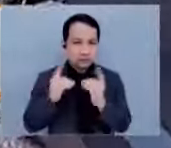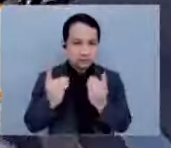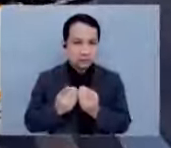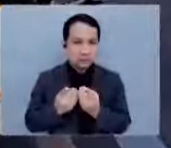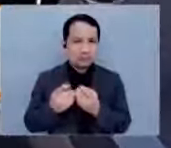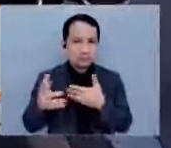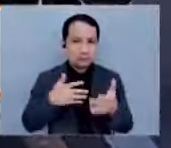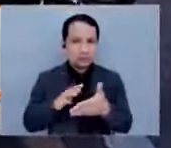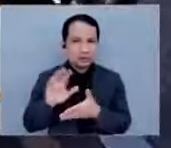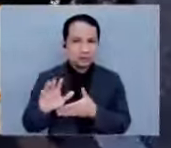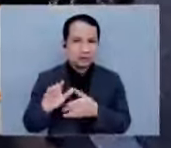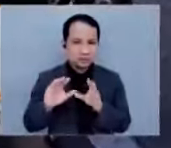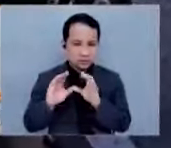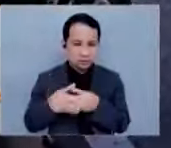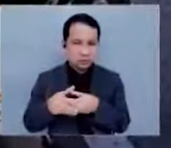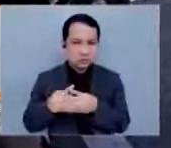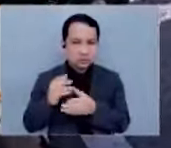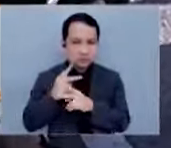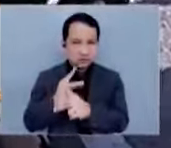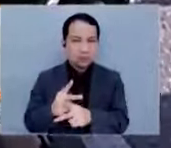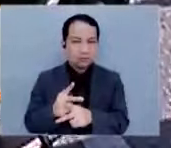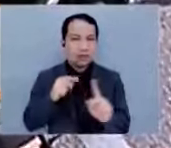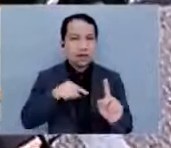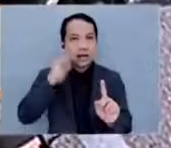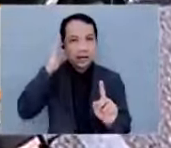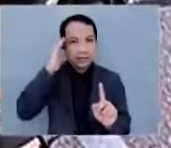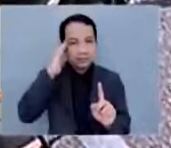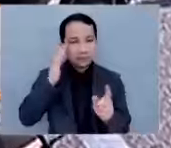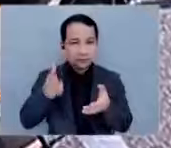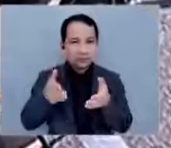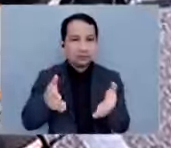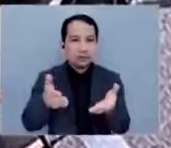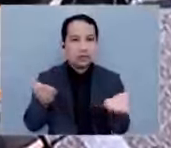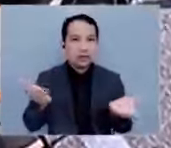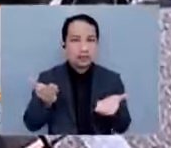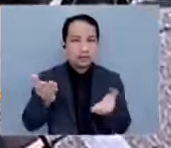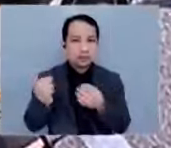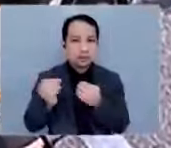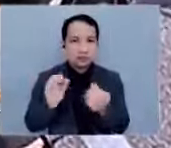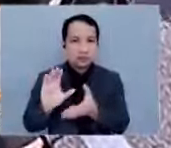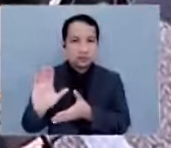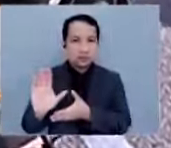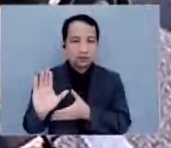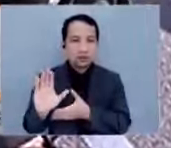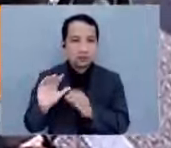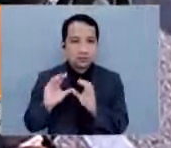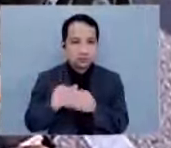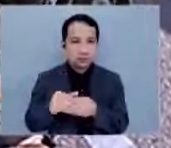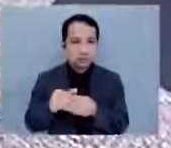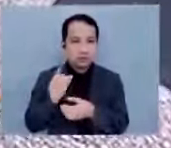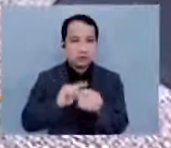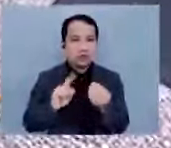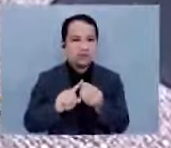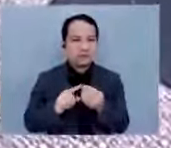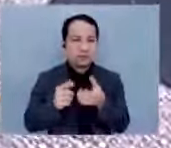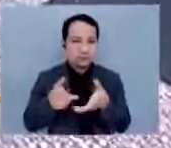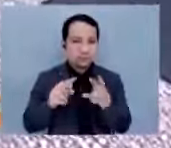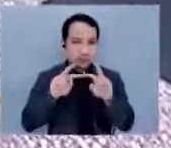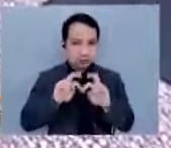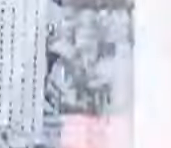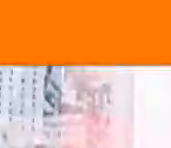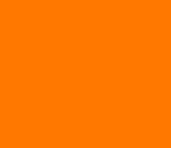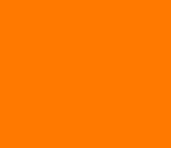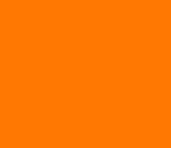anong grupo. Tukoy na raw nila ang mga ruta kung saan may operasyon ang mga sindikato at iniimbestigahan na ito.